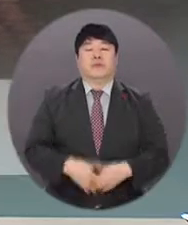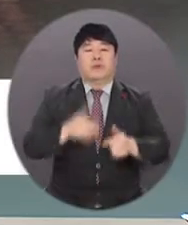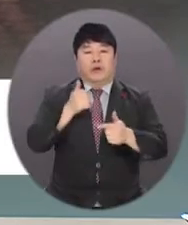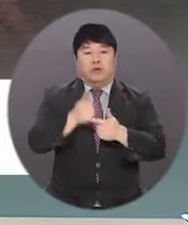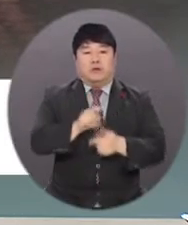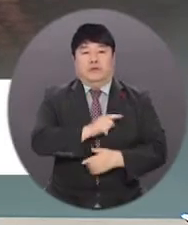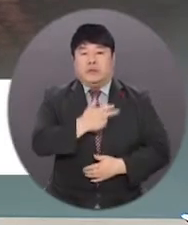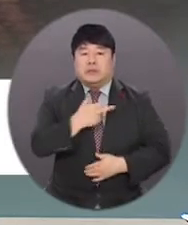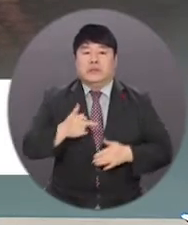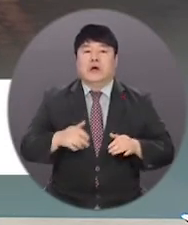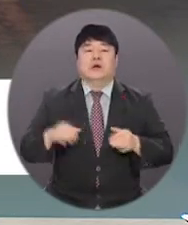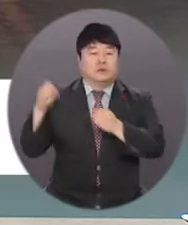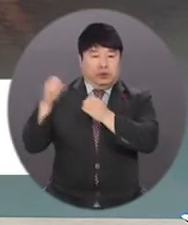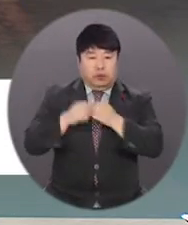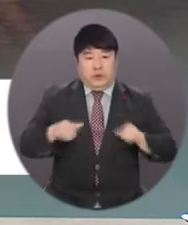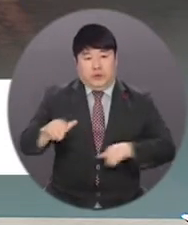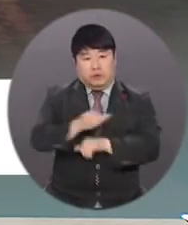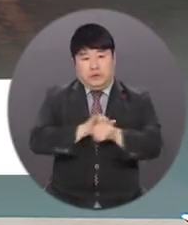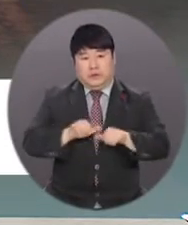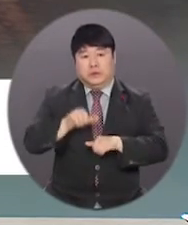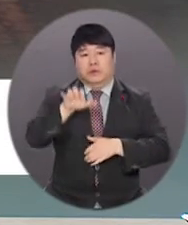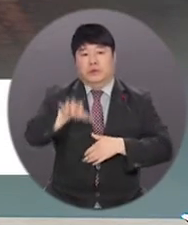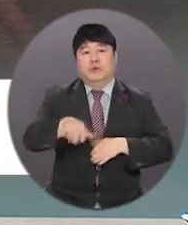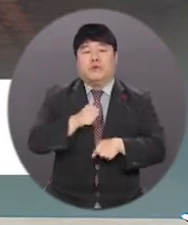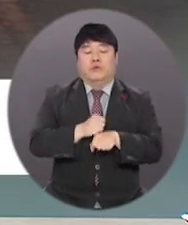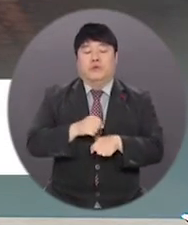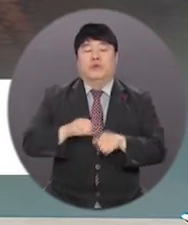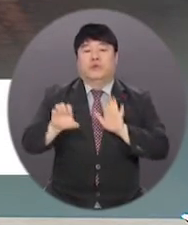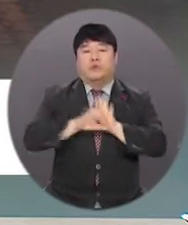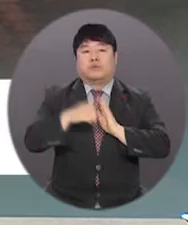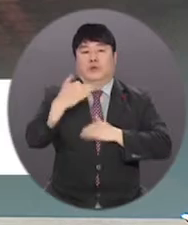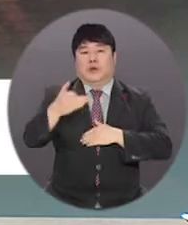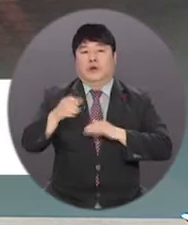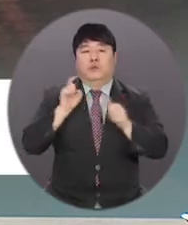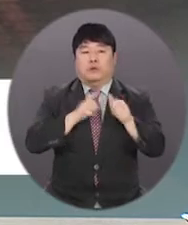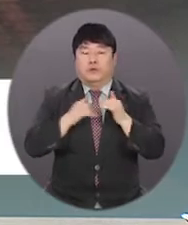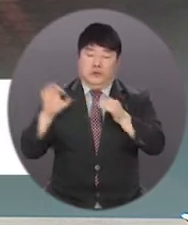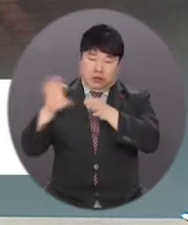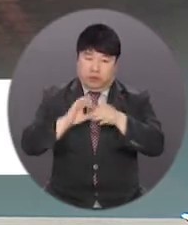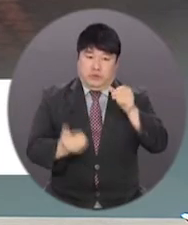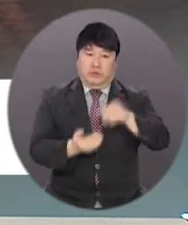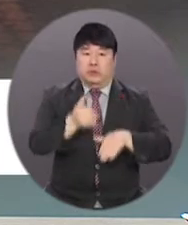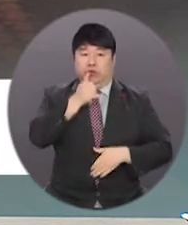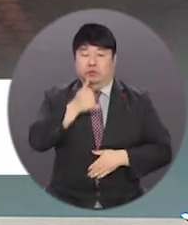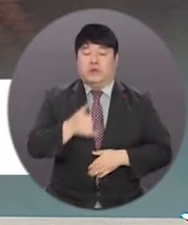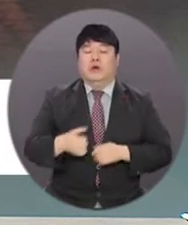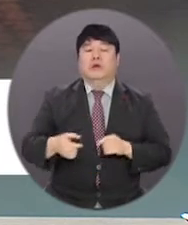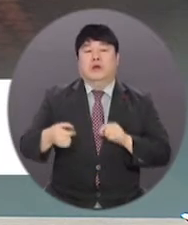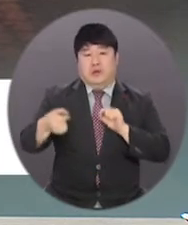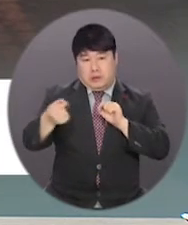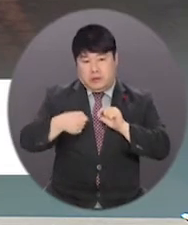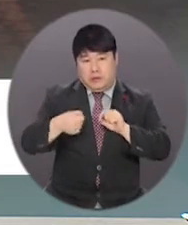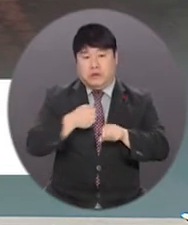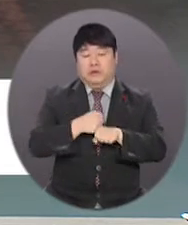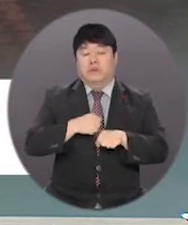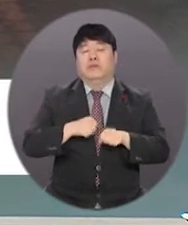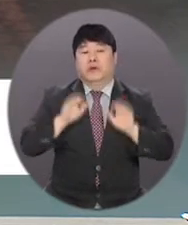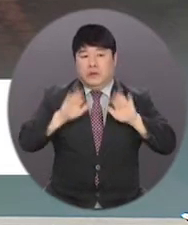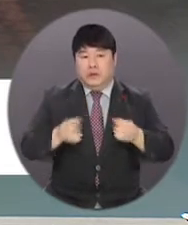호남 최대 전통시장인 양동시장에서 코로나19 확진자가 계속 나오고 있습니다. 곧 있으면 설